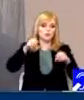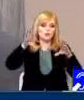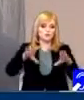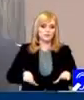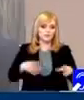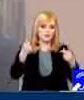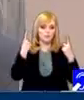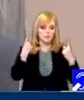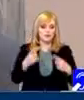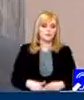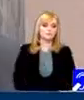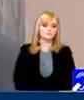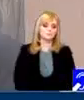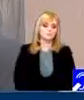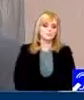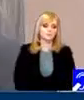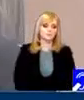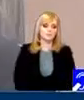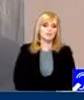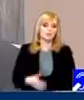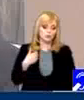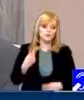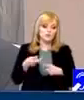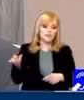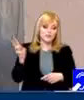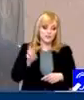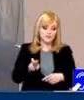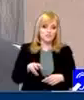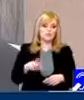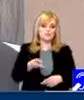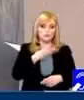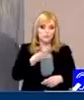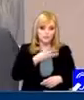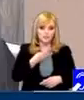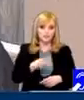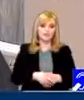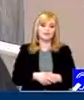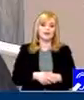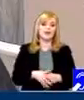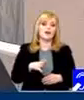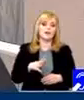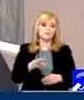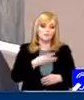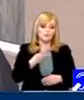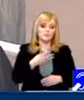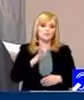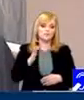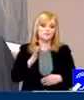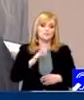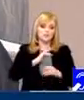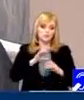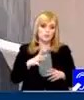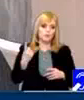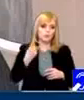și a fost definitorie pentru poporul român. Noi de-aia am venit aici, dorim din tot sufletul să îndeplinim încă o dată unirea Basarabiei cu România.